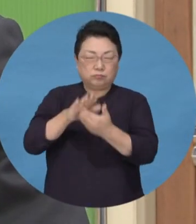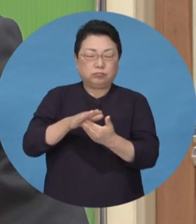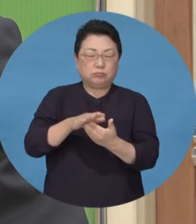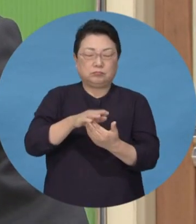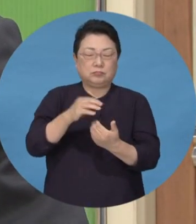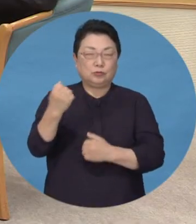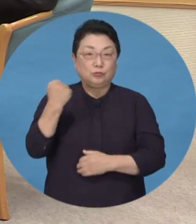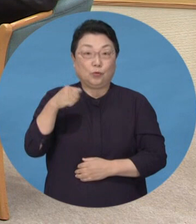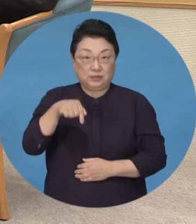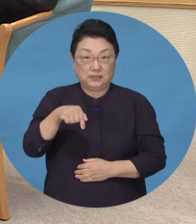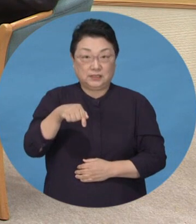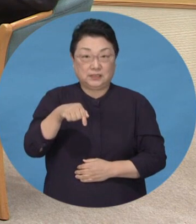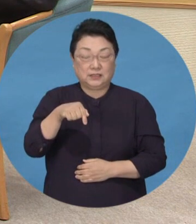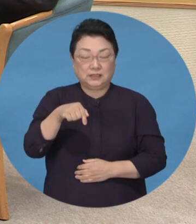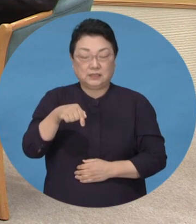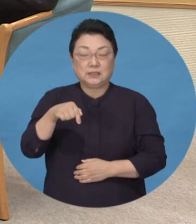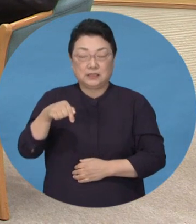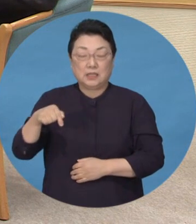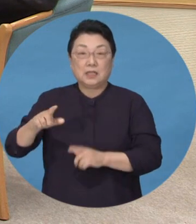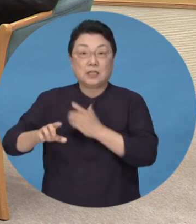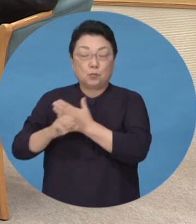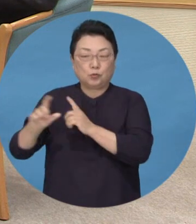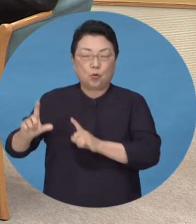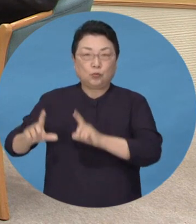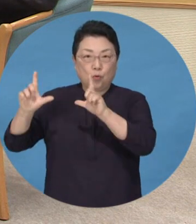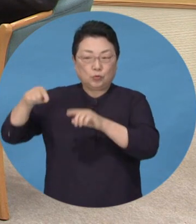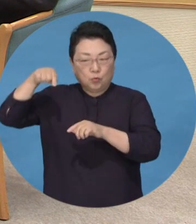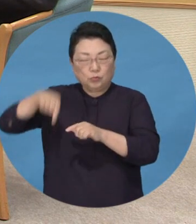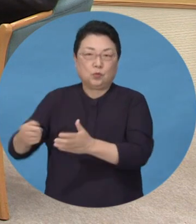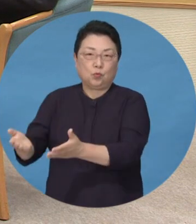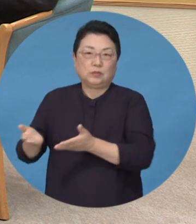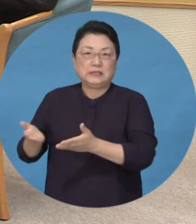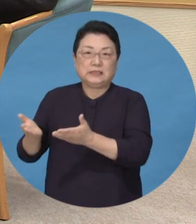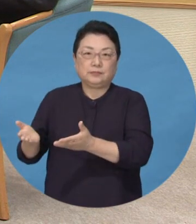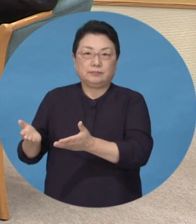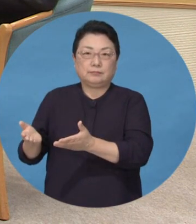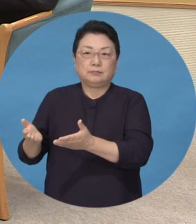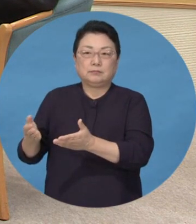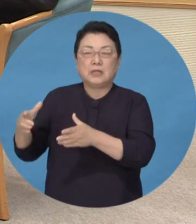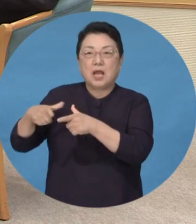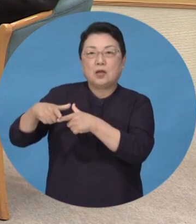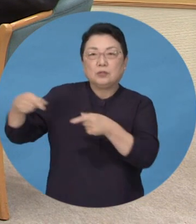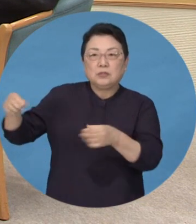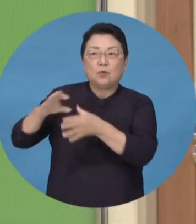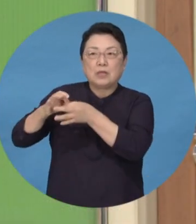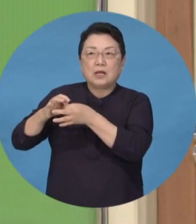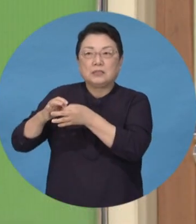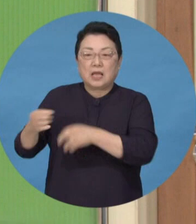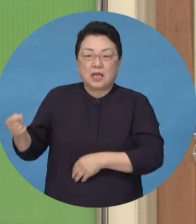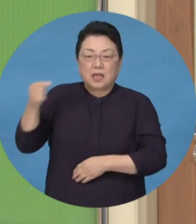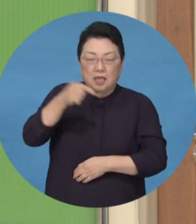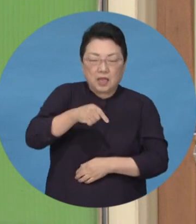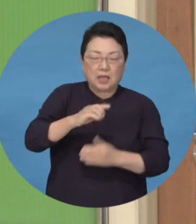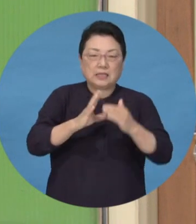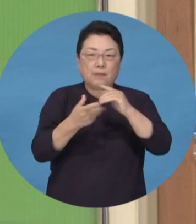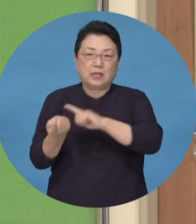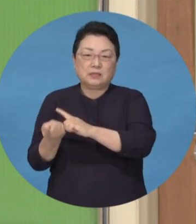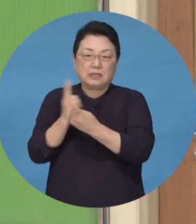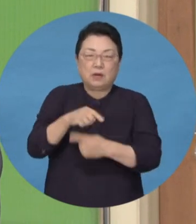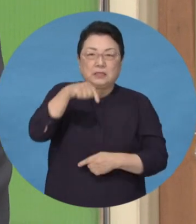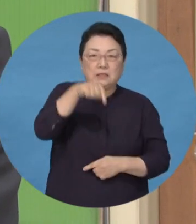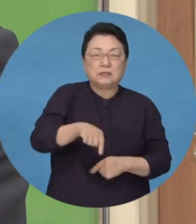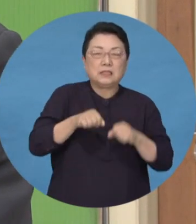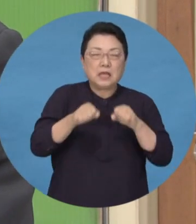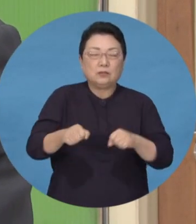ますので例えば首都直下型地震があった時にその政府機能の一部をですね山梨が代替できるような